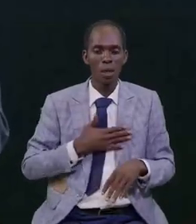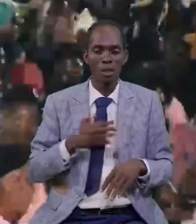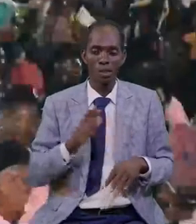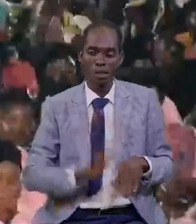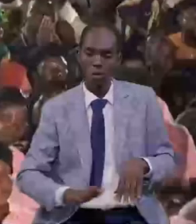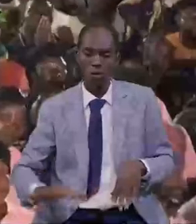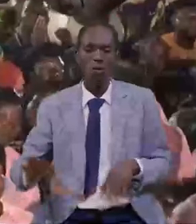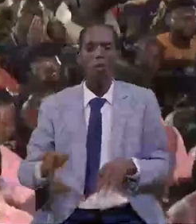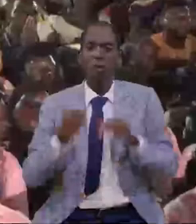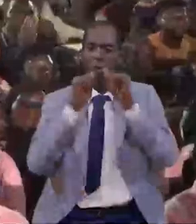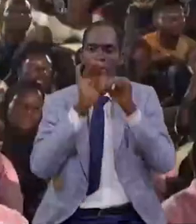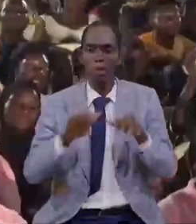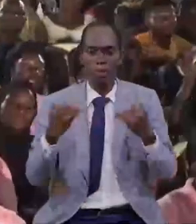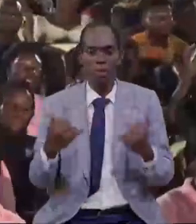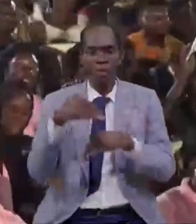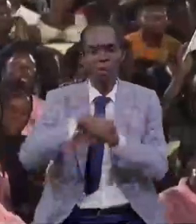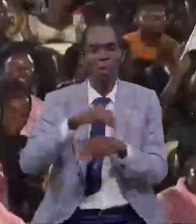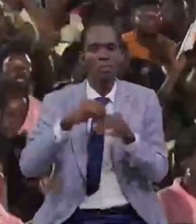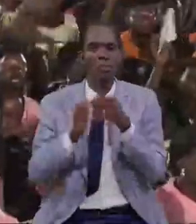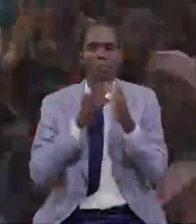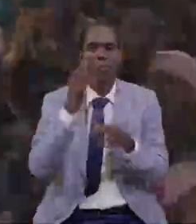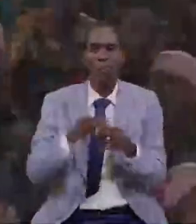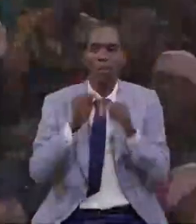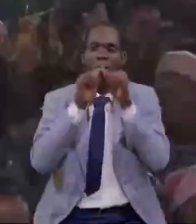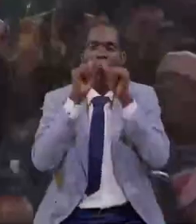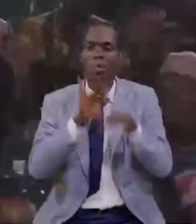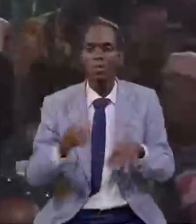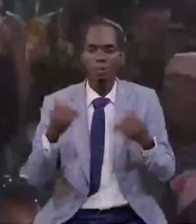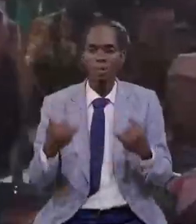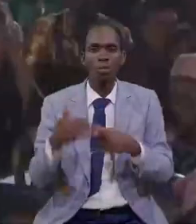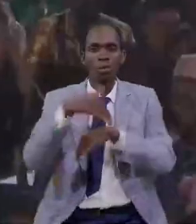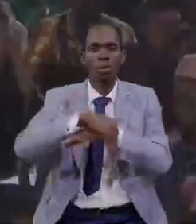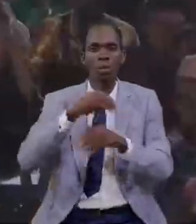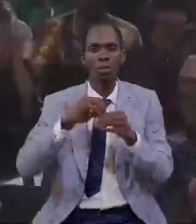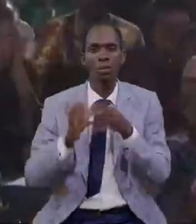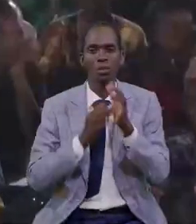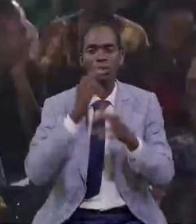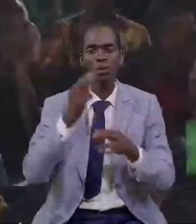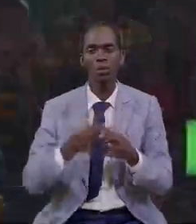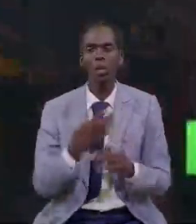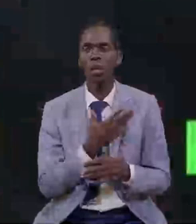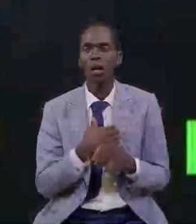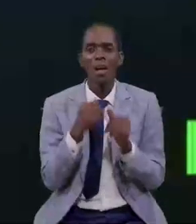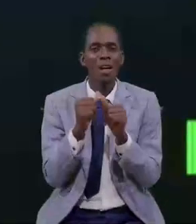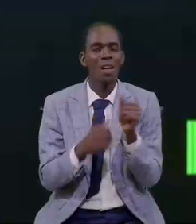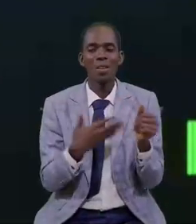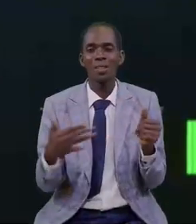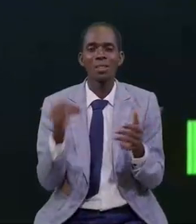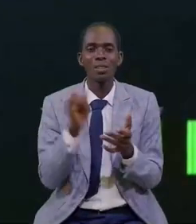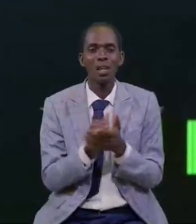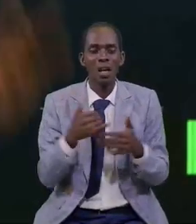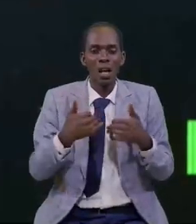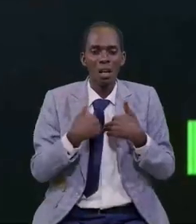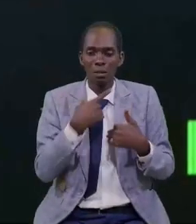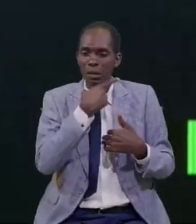bénédiction ce soir bénédiction ce soir et tout ce qui est desséché dans ta